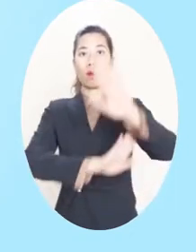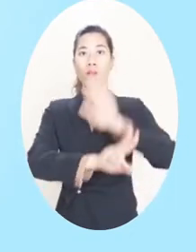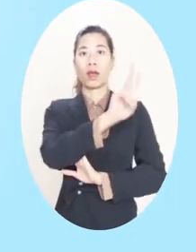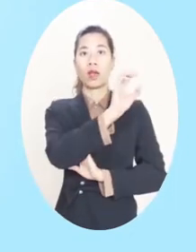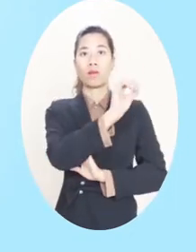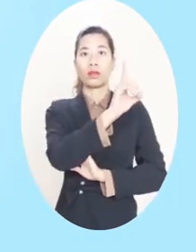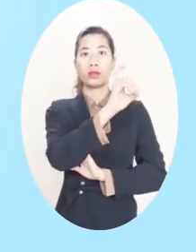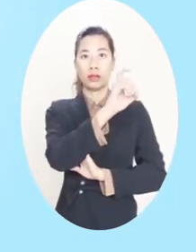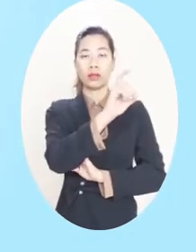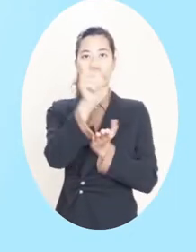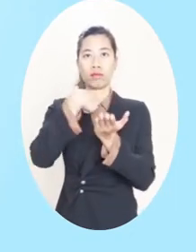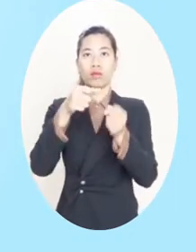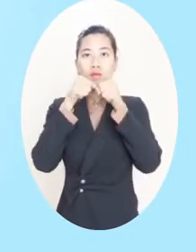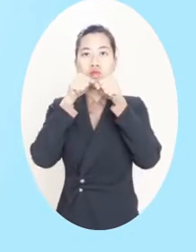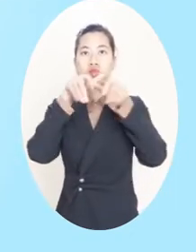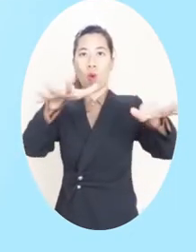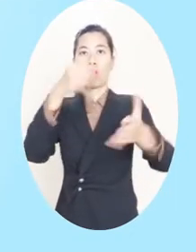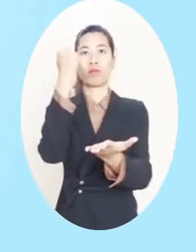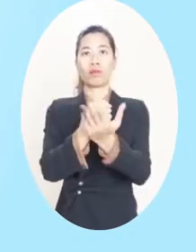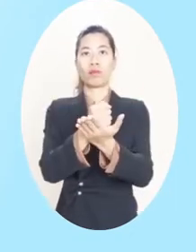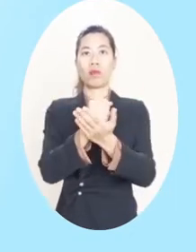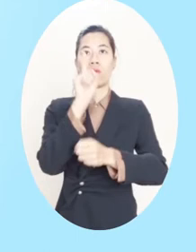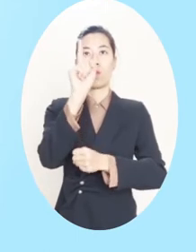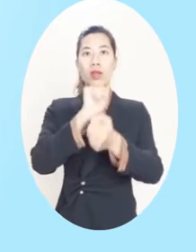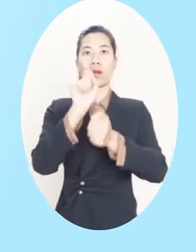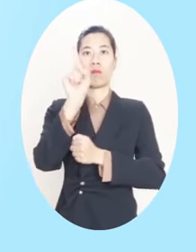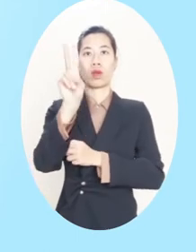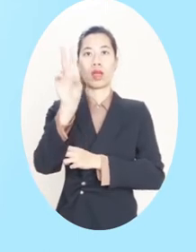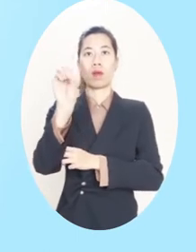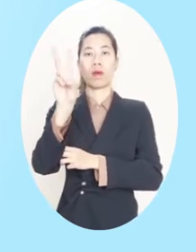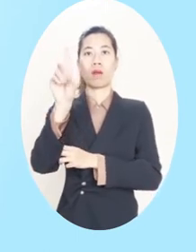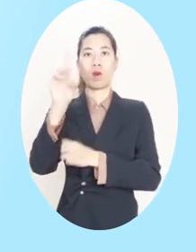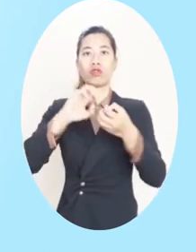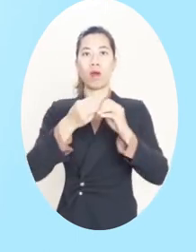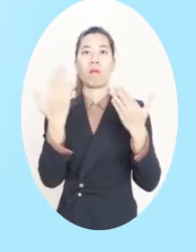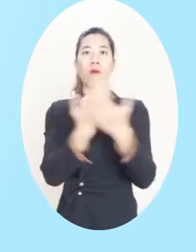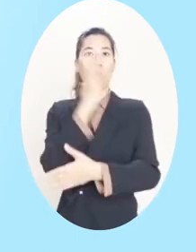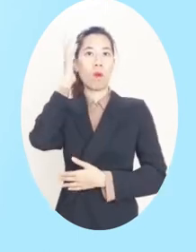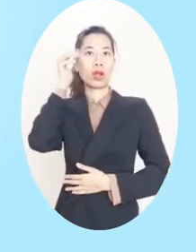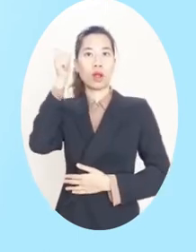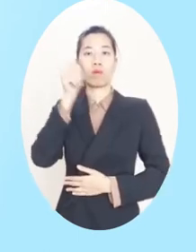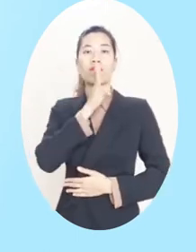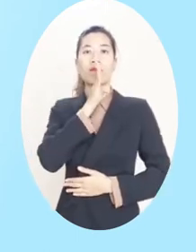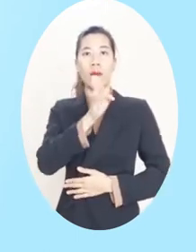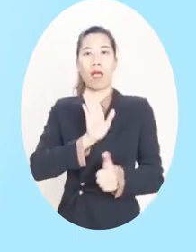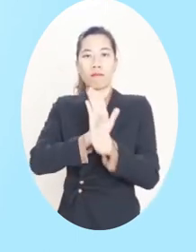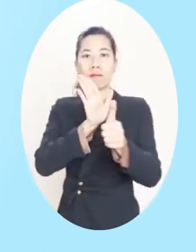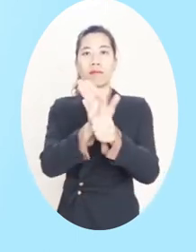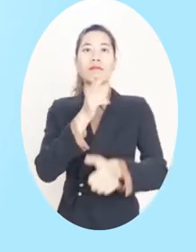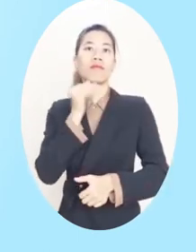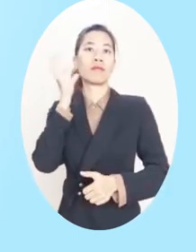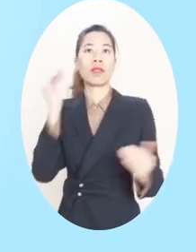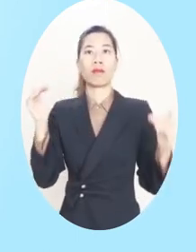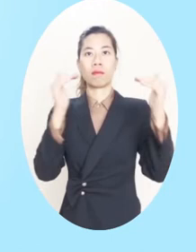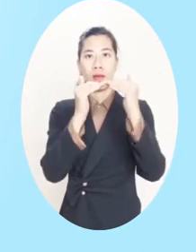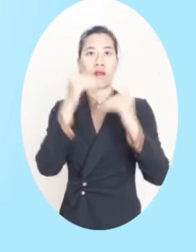năm 2019 có hiệu lực từ ngày 1 tháng 1 năm 2021 đã có những sửa đổi quan trọng nhằm thúc đẩy bình đẳng giới và